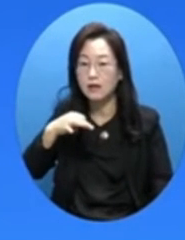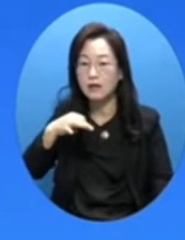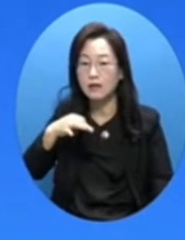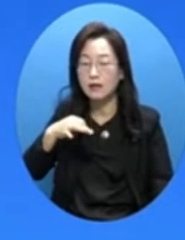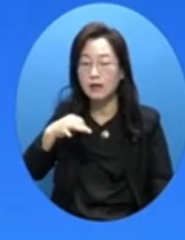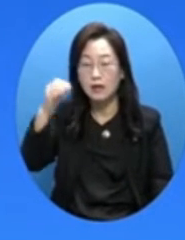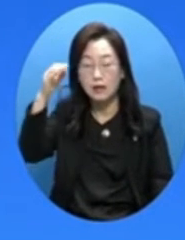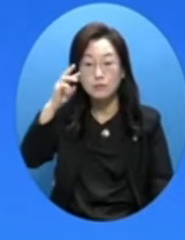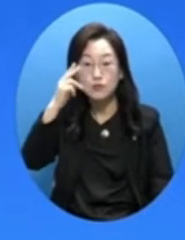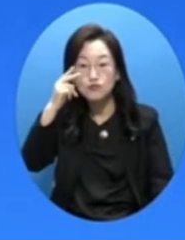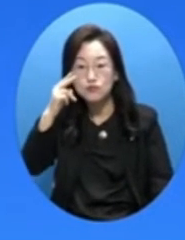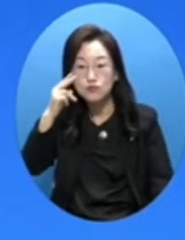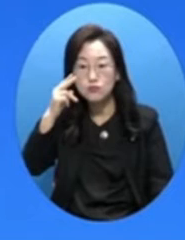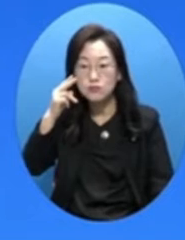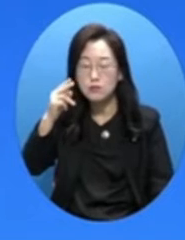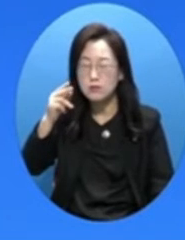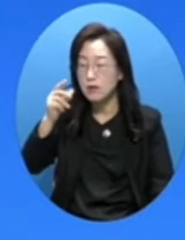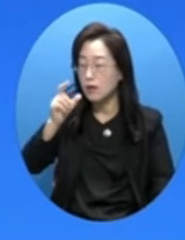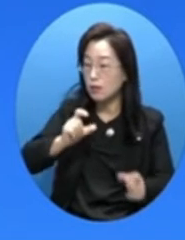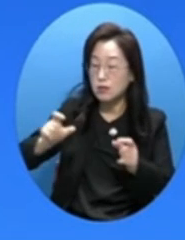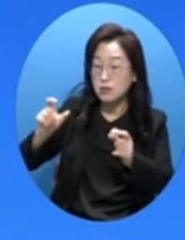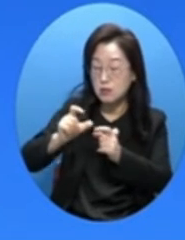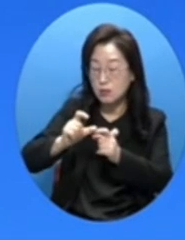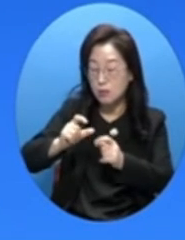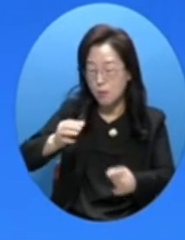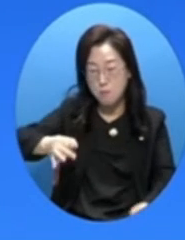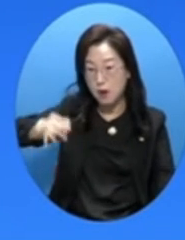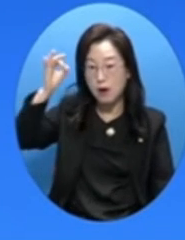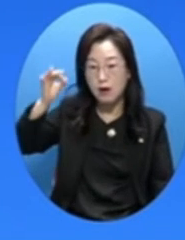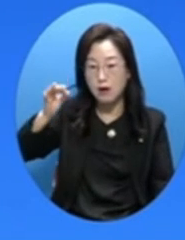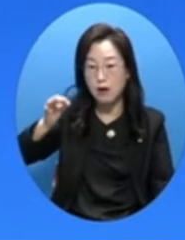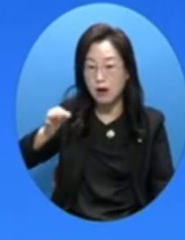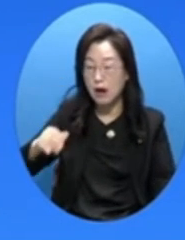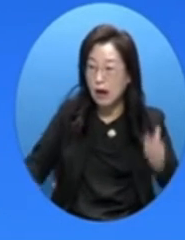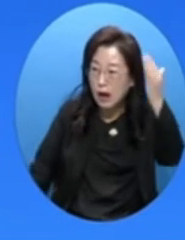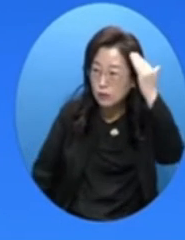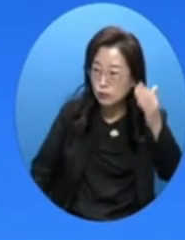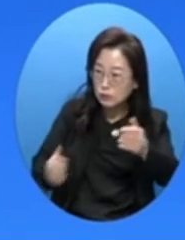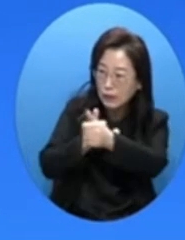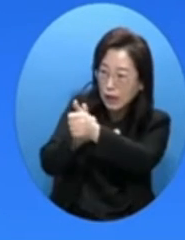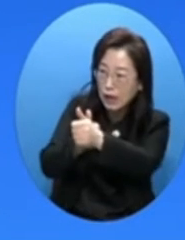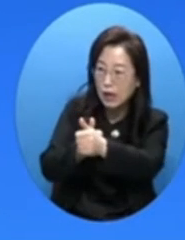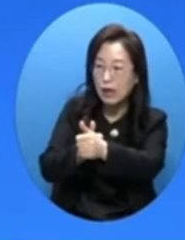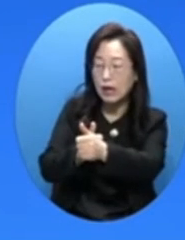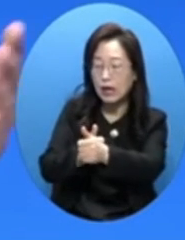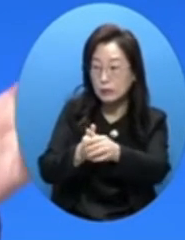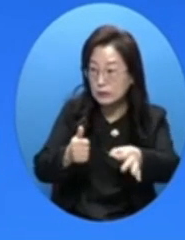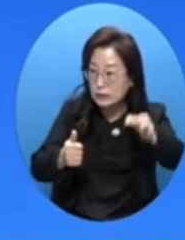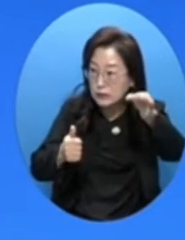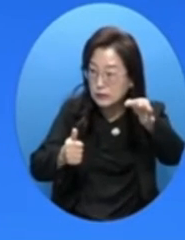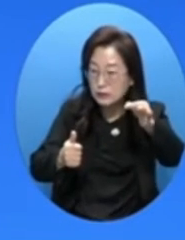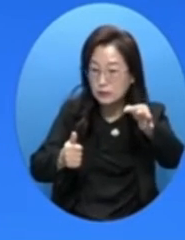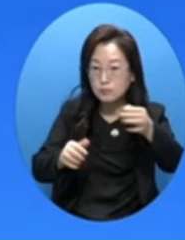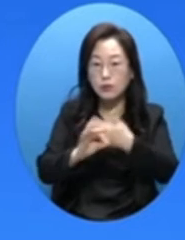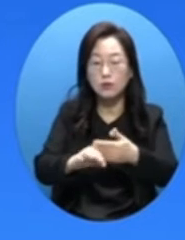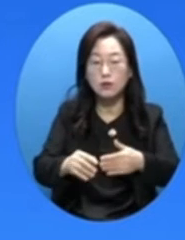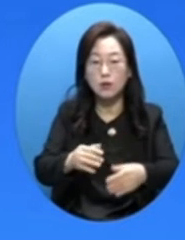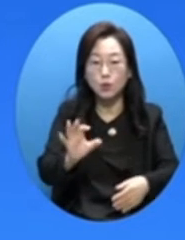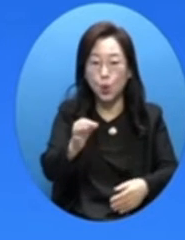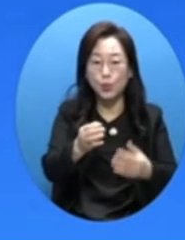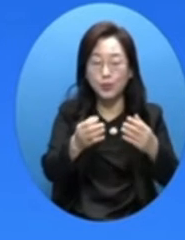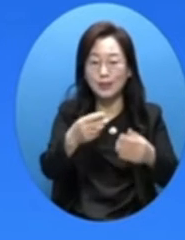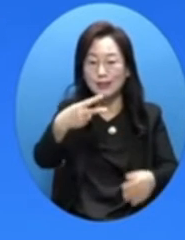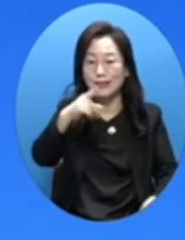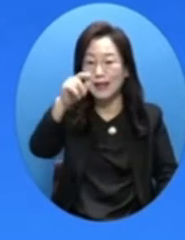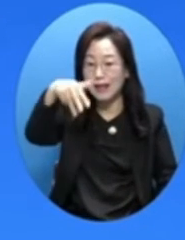우리나라보다 더 높아진 상태가 됐으니 우리나라가 지금 또 이자를 올리면 이제 대출받았던 모든 사람들이